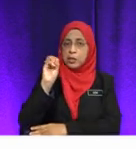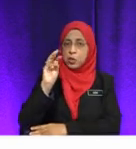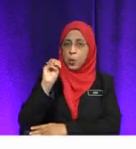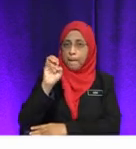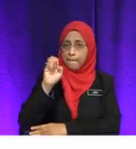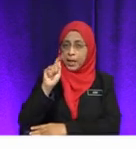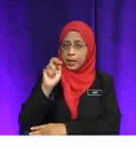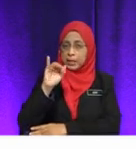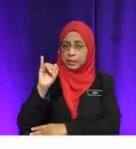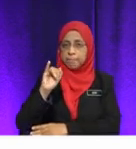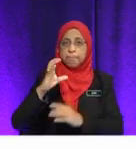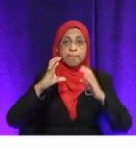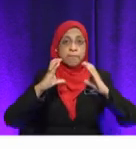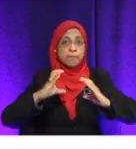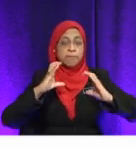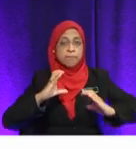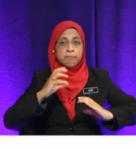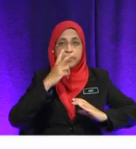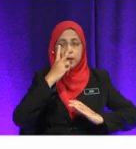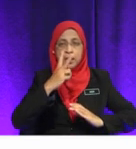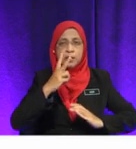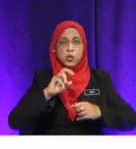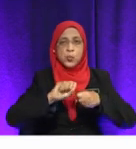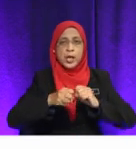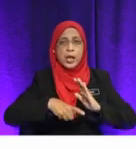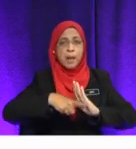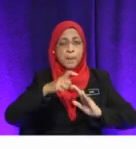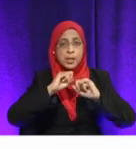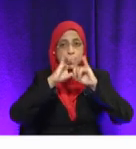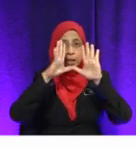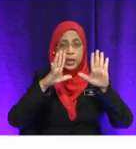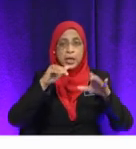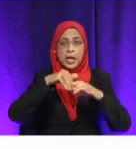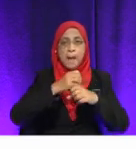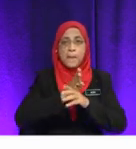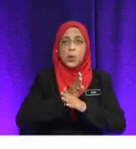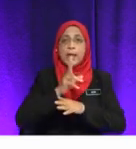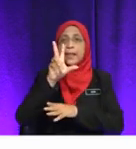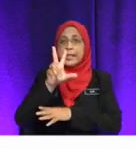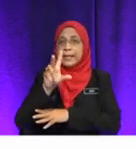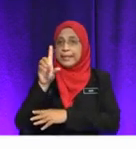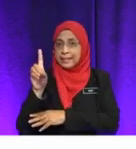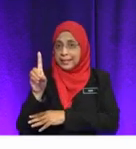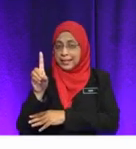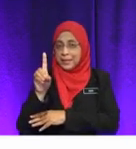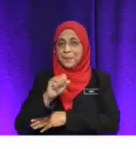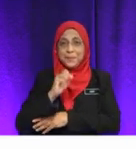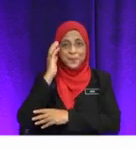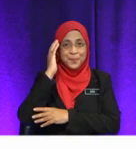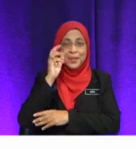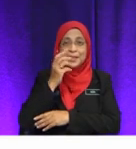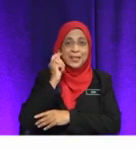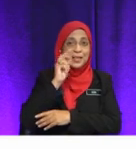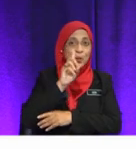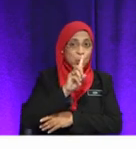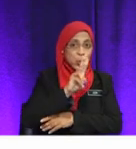menghasilkan pandangan objek agar lebih jelas dalam bentuk lukisan 3 dimensi kalau tadi kita lihat dua dimensi